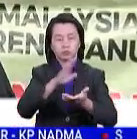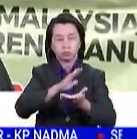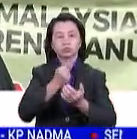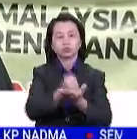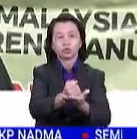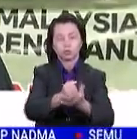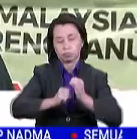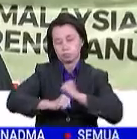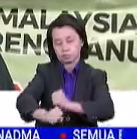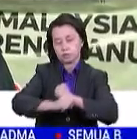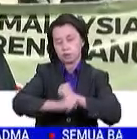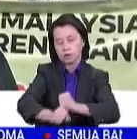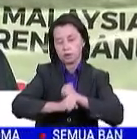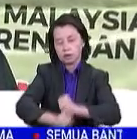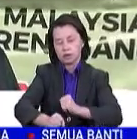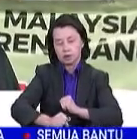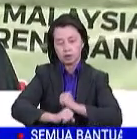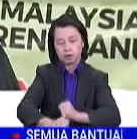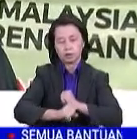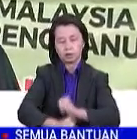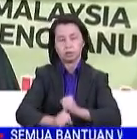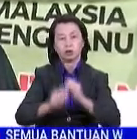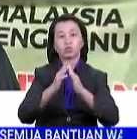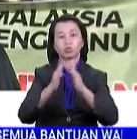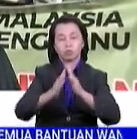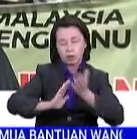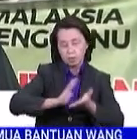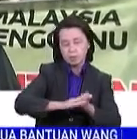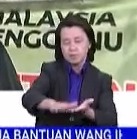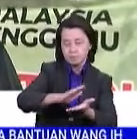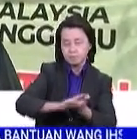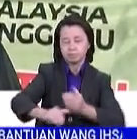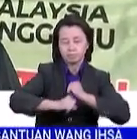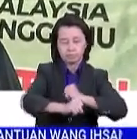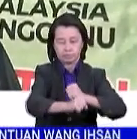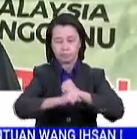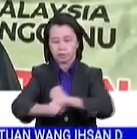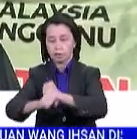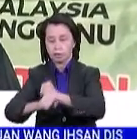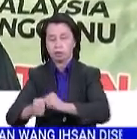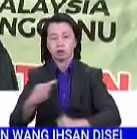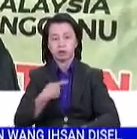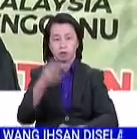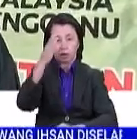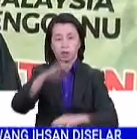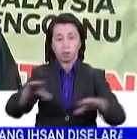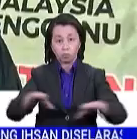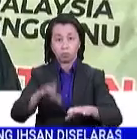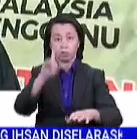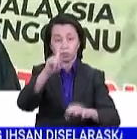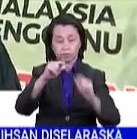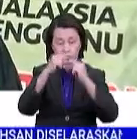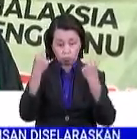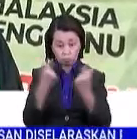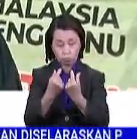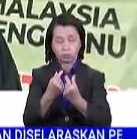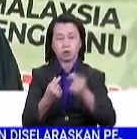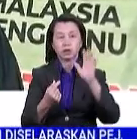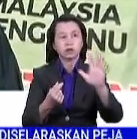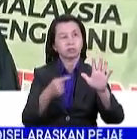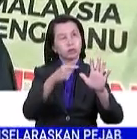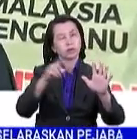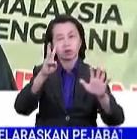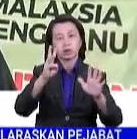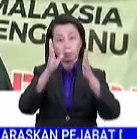pembersihan. Untuk misi pembersihan ini, kita akan buat satu grup dalam 5 ke 6